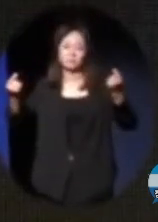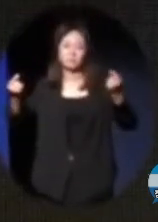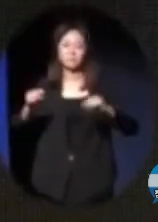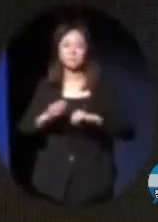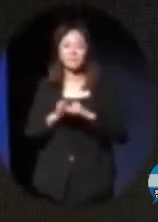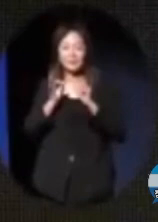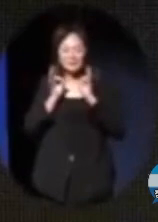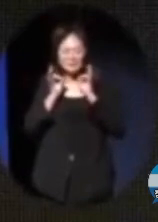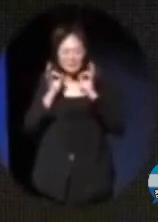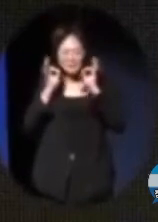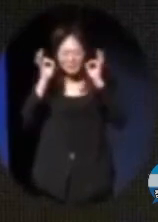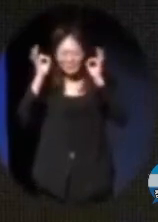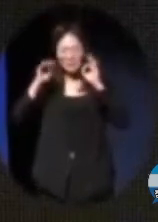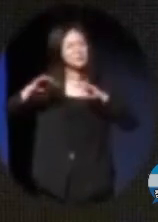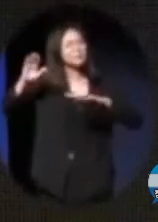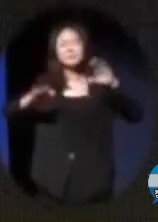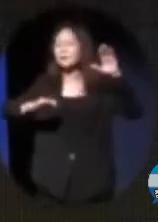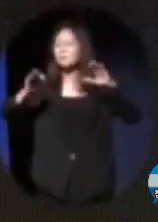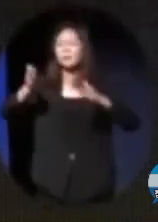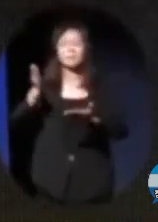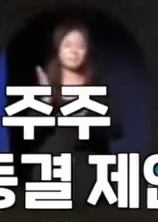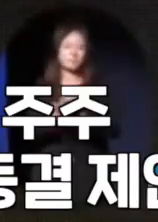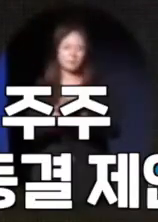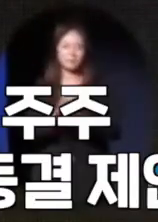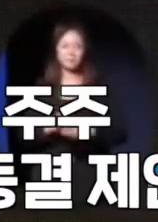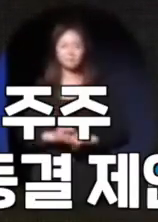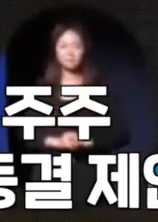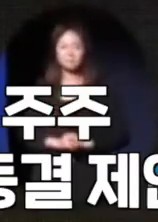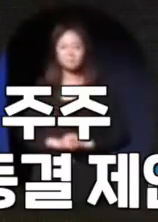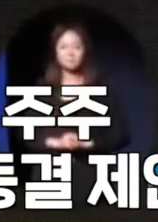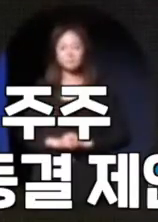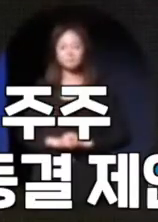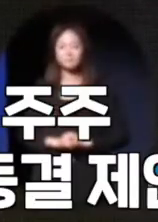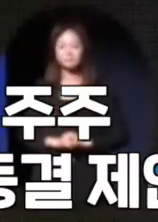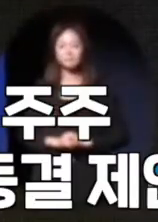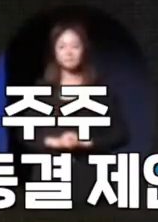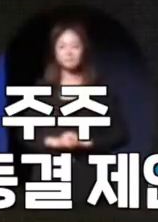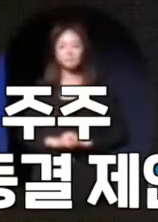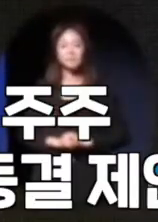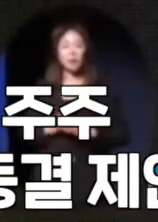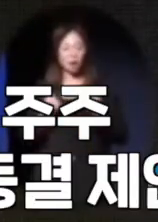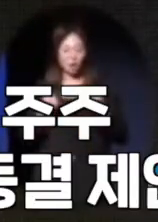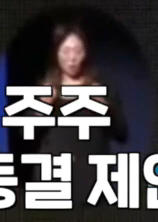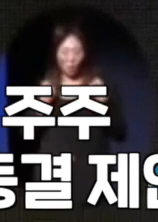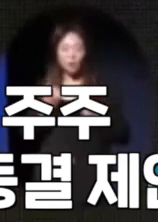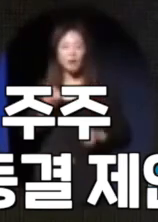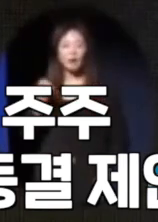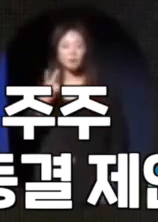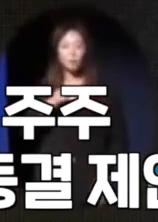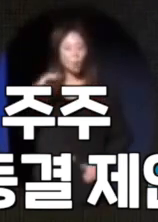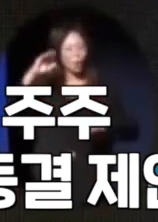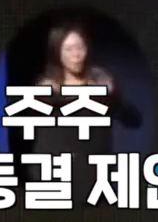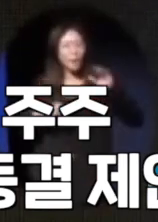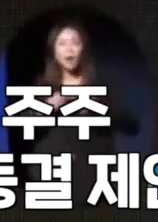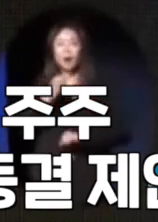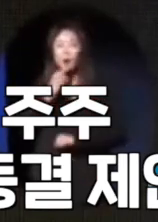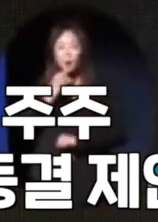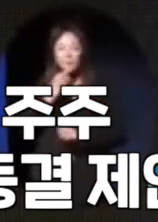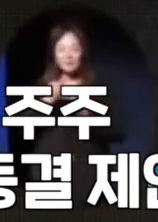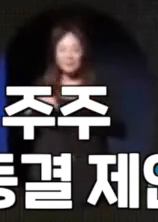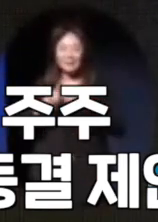땀을 차별해서는 안 됩니다. 저는 건강하고 격차 없는